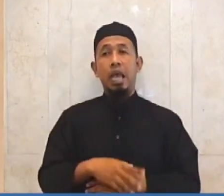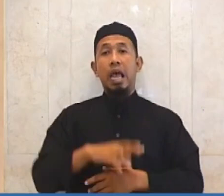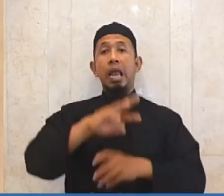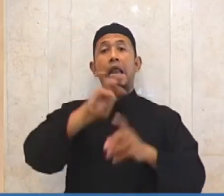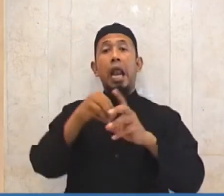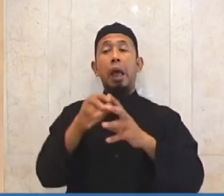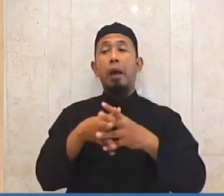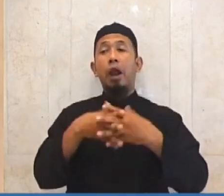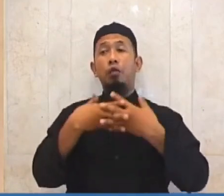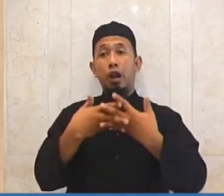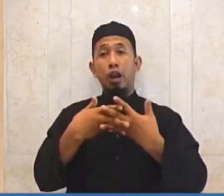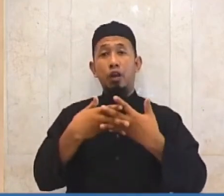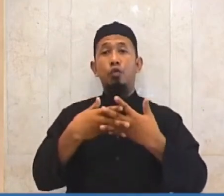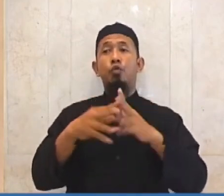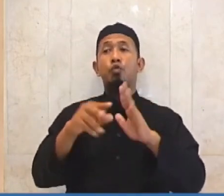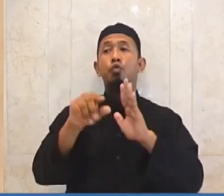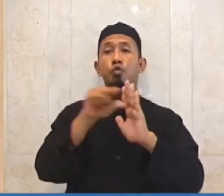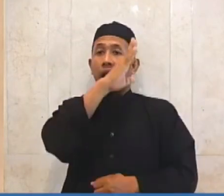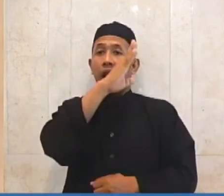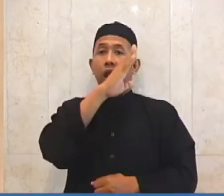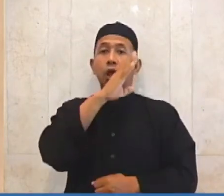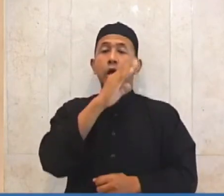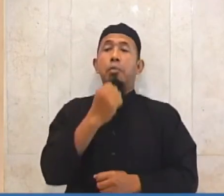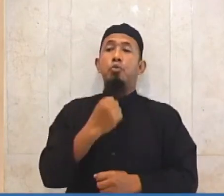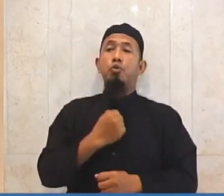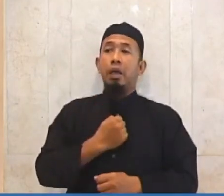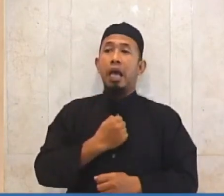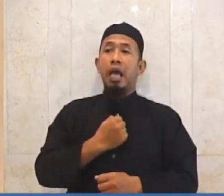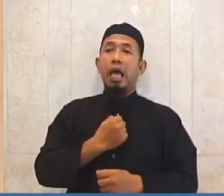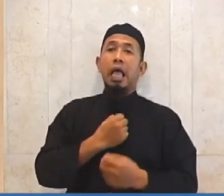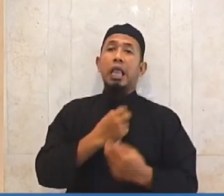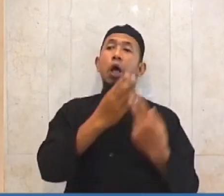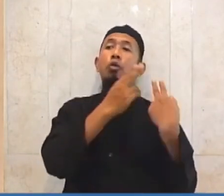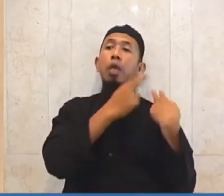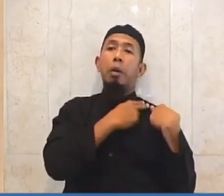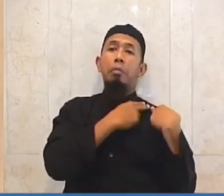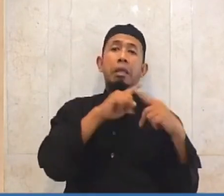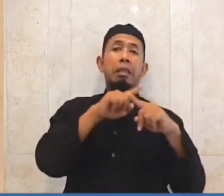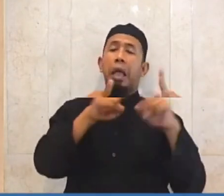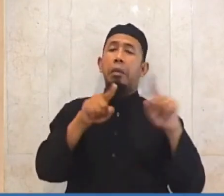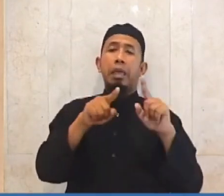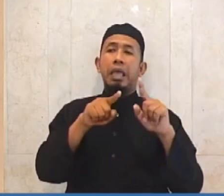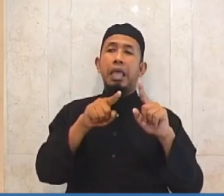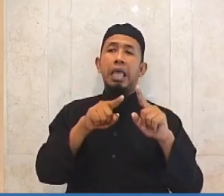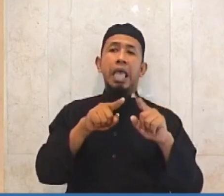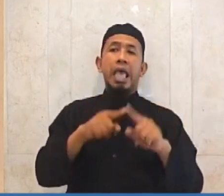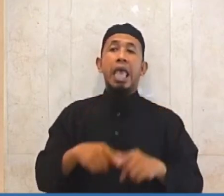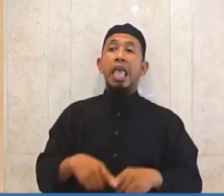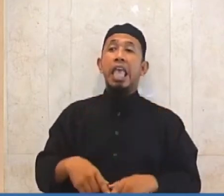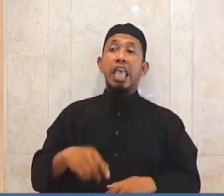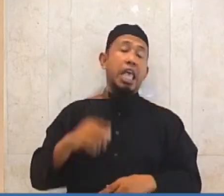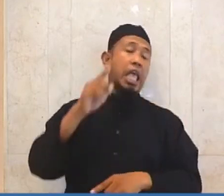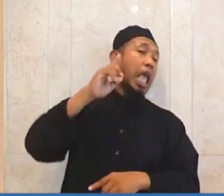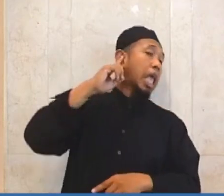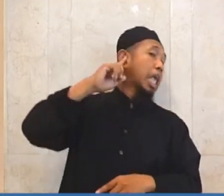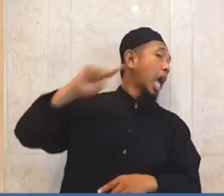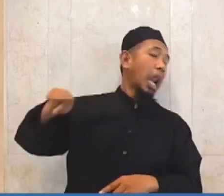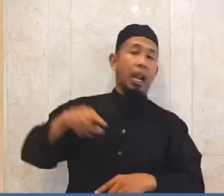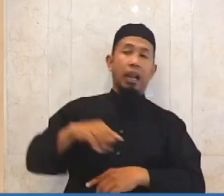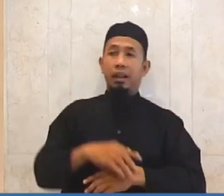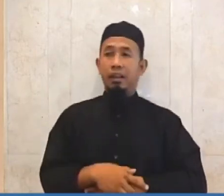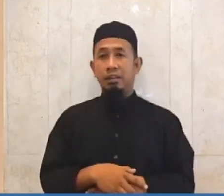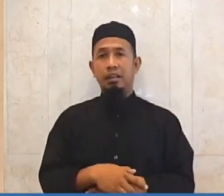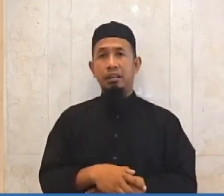Albaqarah 207 bwanya dengan baik bahkan menterlantarkan hadis ini pada